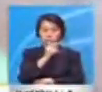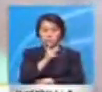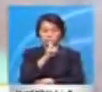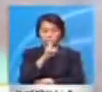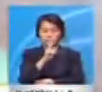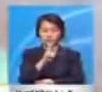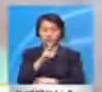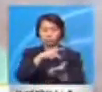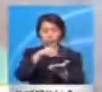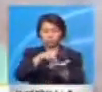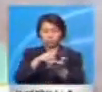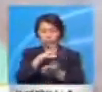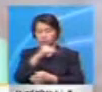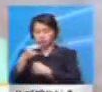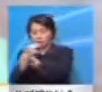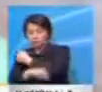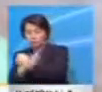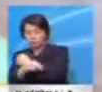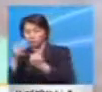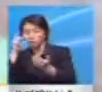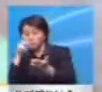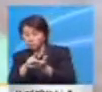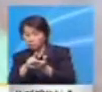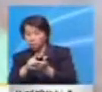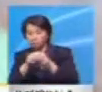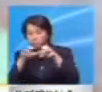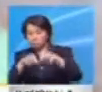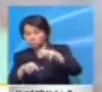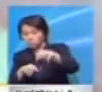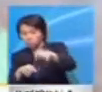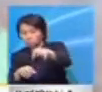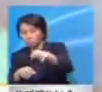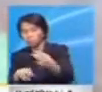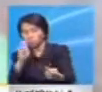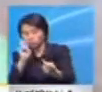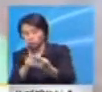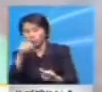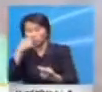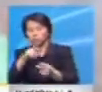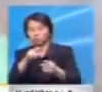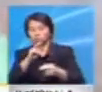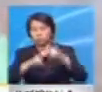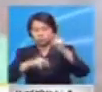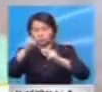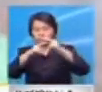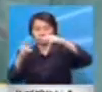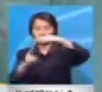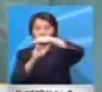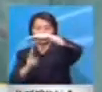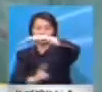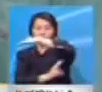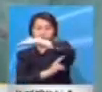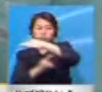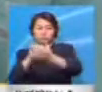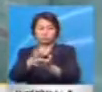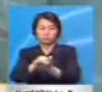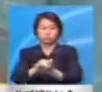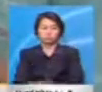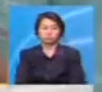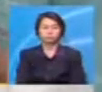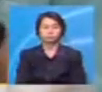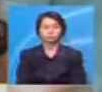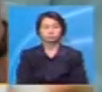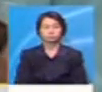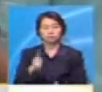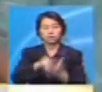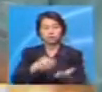pusat dan negeri untuk mengenal pasti jajaran dan lokasi sesuai untuk pembinaan jambatan tersebut apa yang cadangan awal